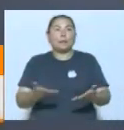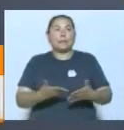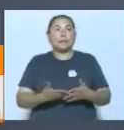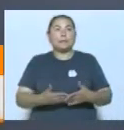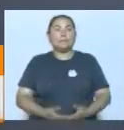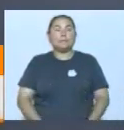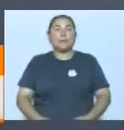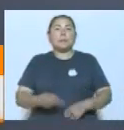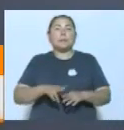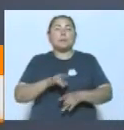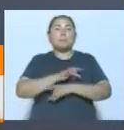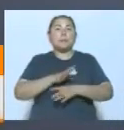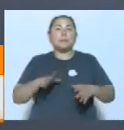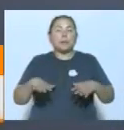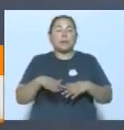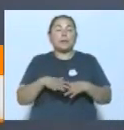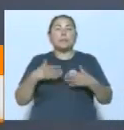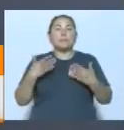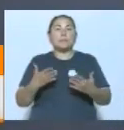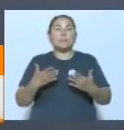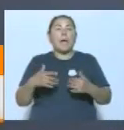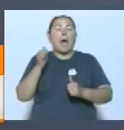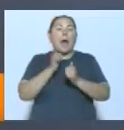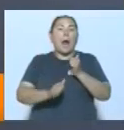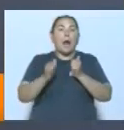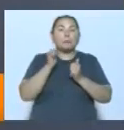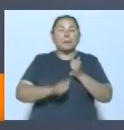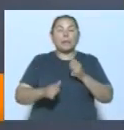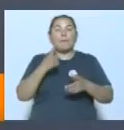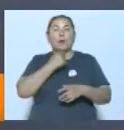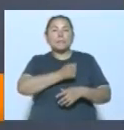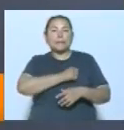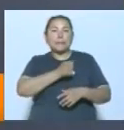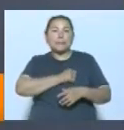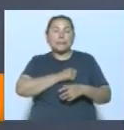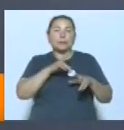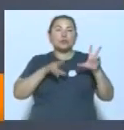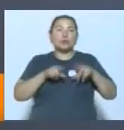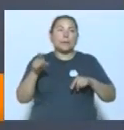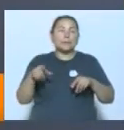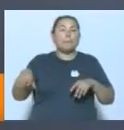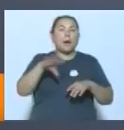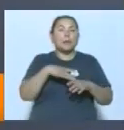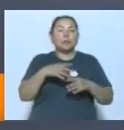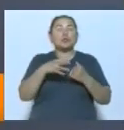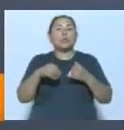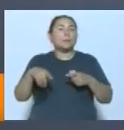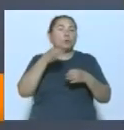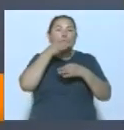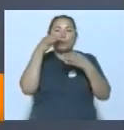мемлекеттік ғимараттардың төбесінде ғана емес, әрбір кәсіпкерлік нысан болсын, тұрғын үй болсын, барлық жерде де осы